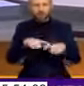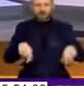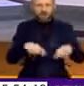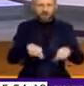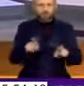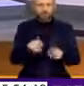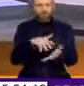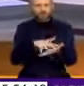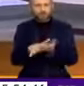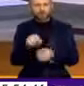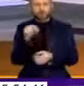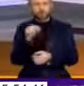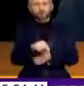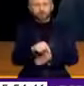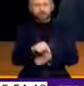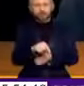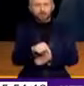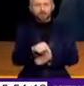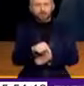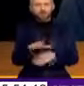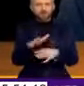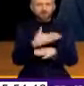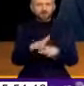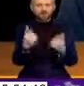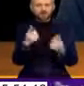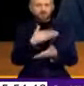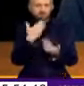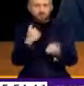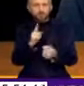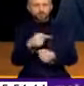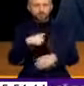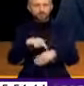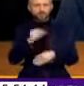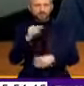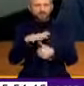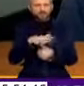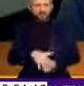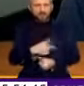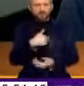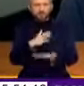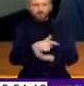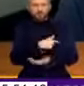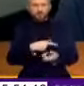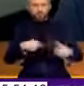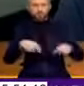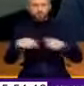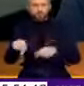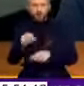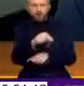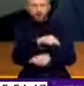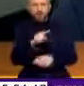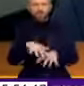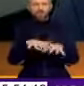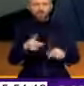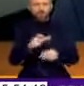щось потратити. Тут значної диференціації немає. Хоча і ми відчуваємо дискримінацію, ми маємо депутатів по округах, але